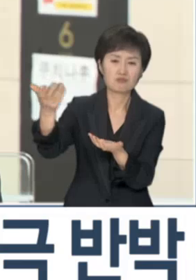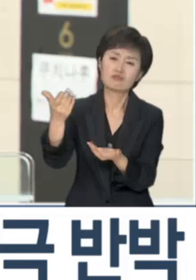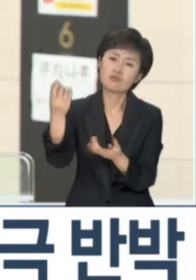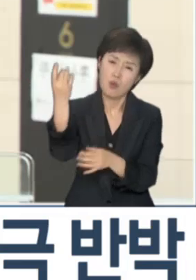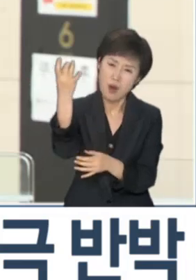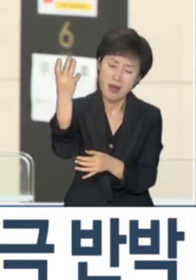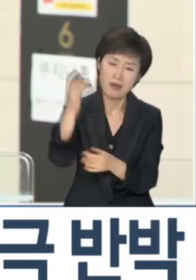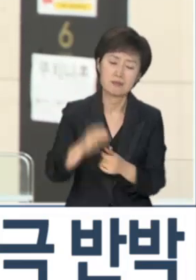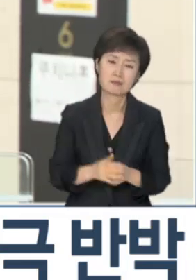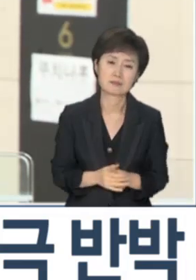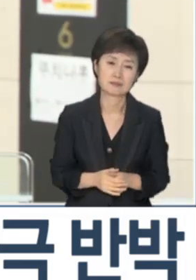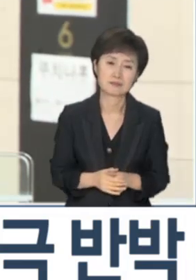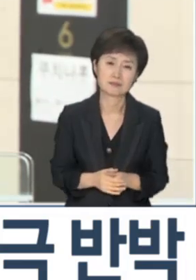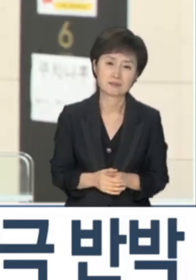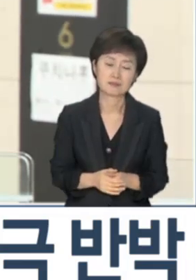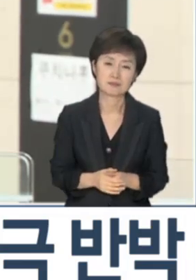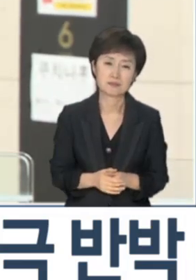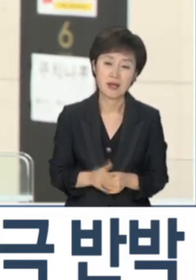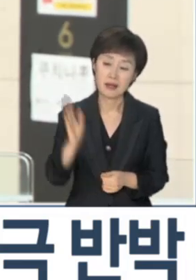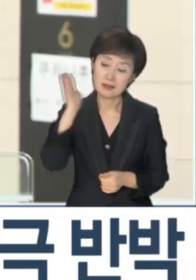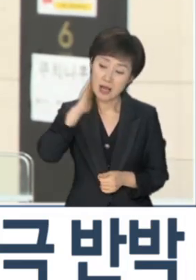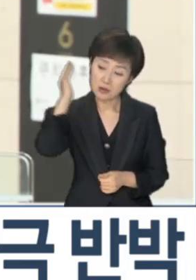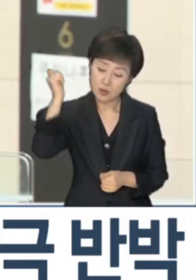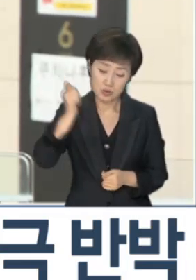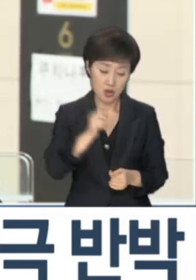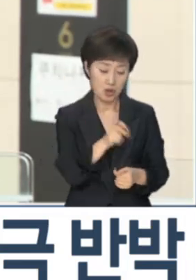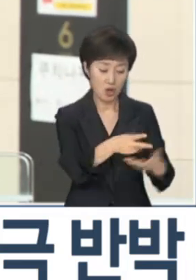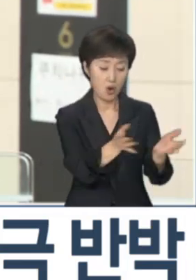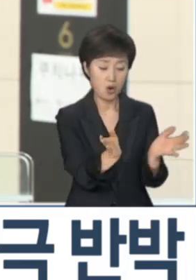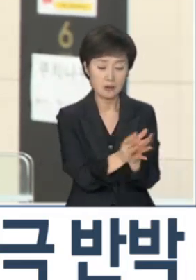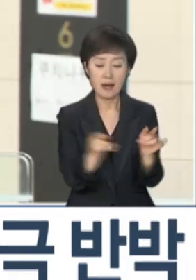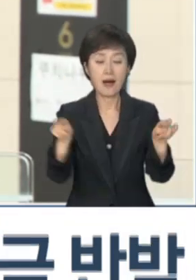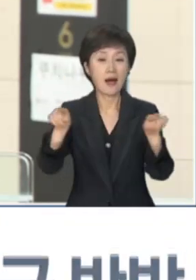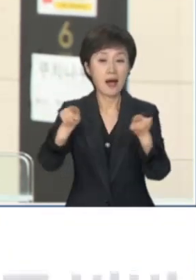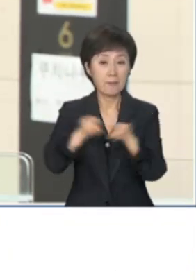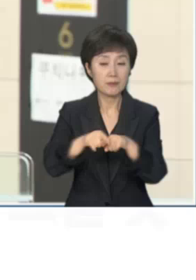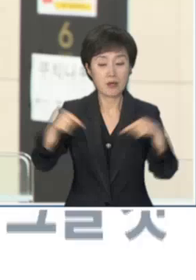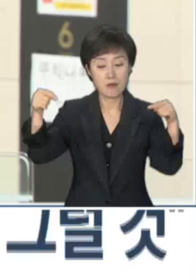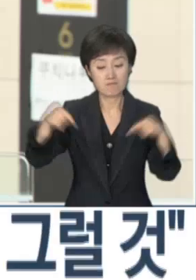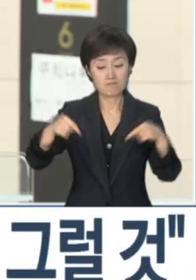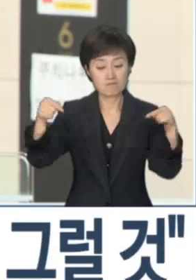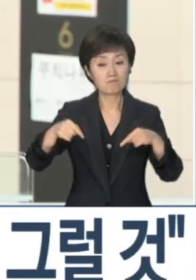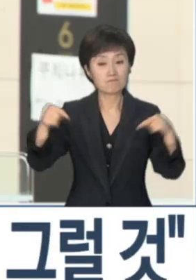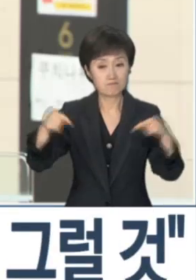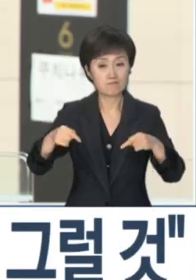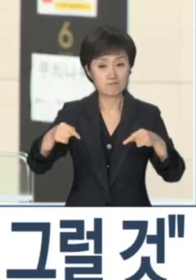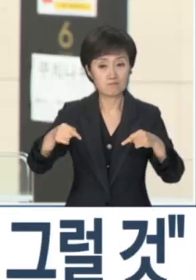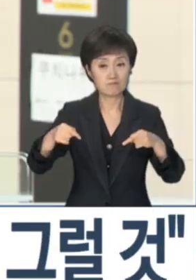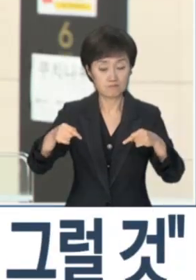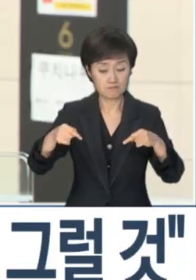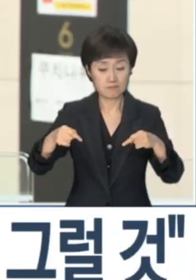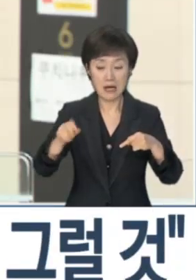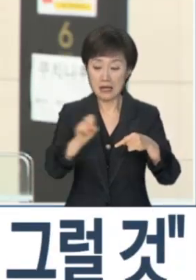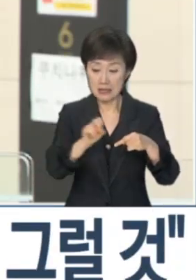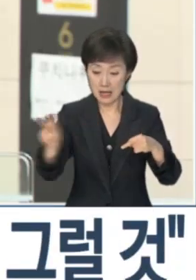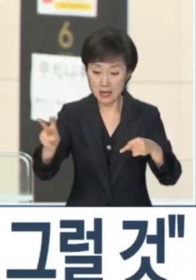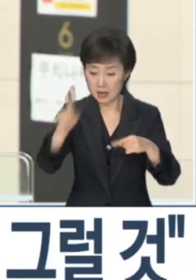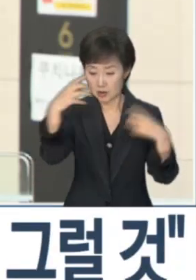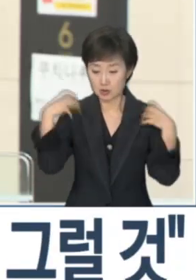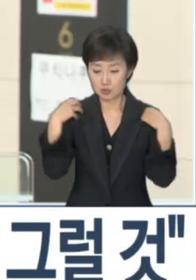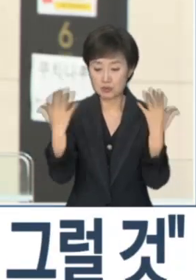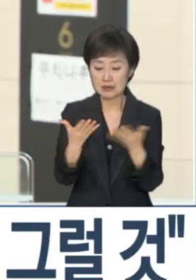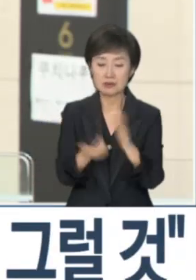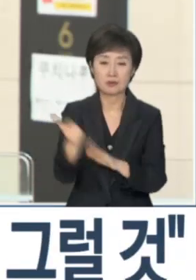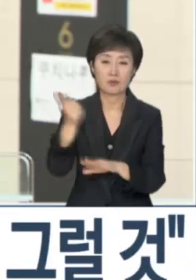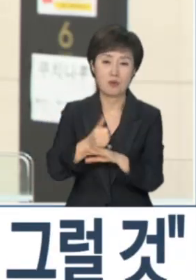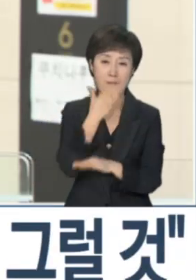이렇게 생각이 듭니다. 서로 협조적인 관계로 가야만이 정부 여당이 그리고 정권이 성공하는 것